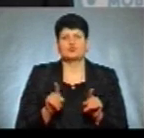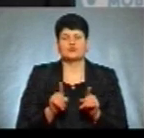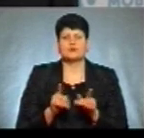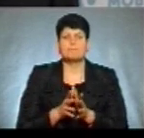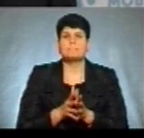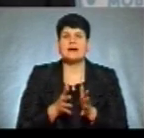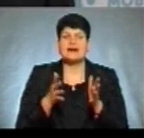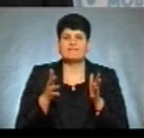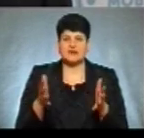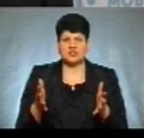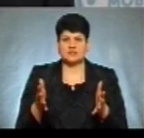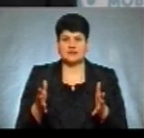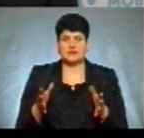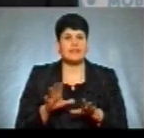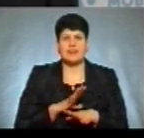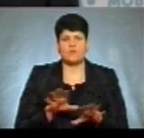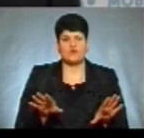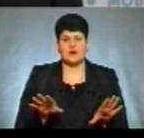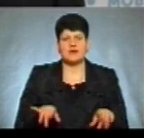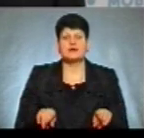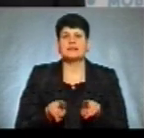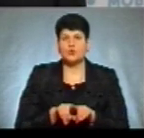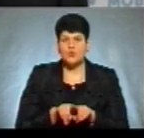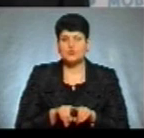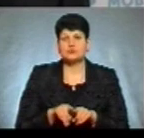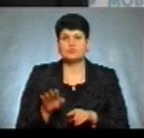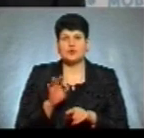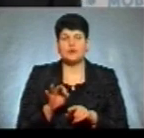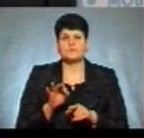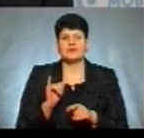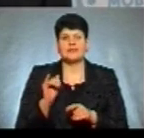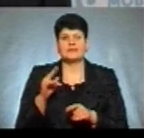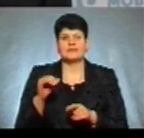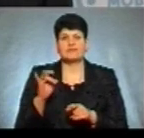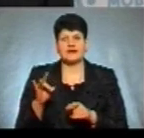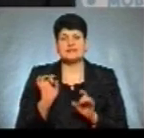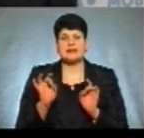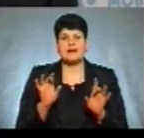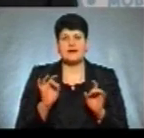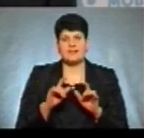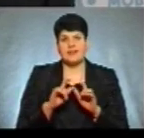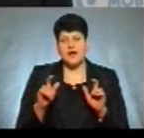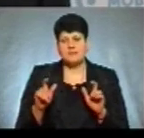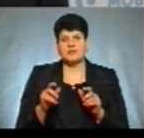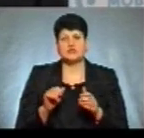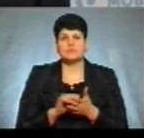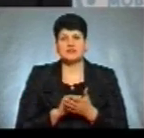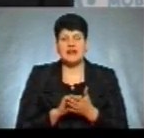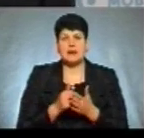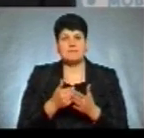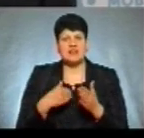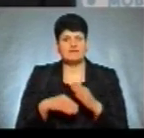перевищення не буває. Також про ідентифікацію реклами чи матеріалів передвиборчої